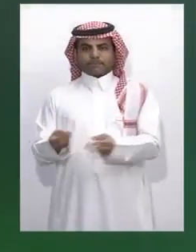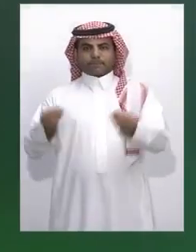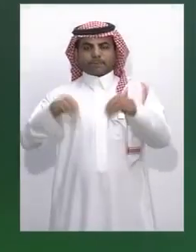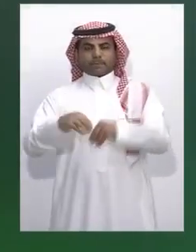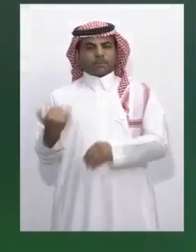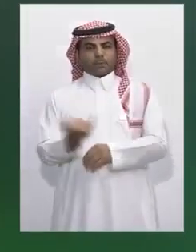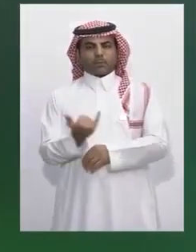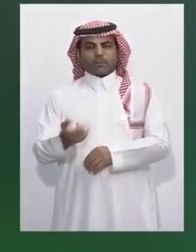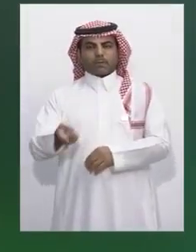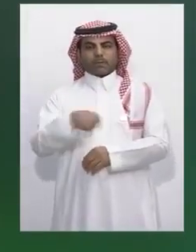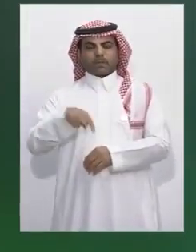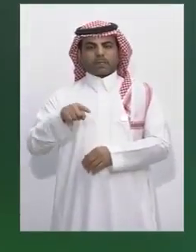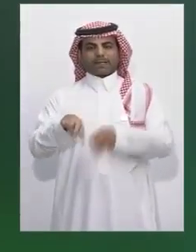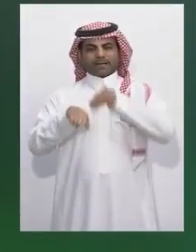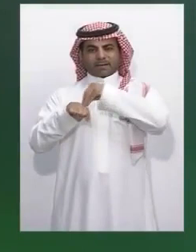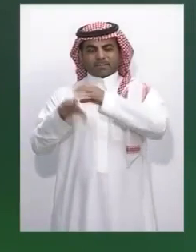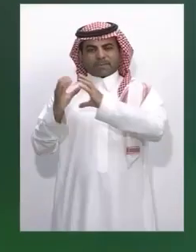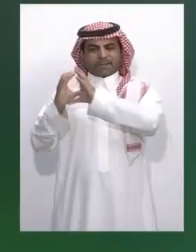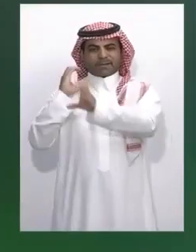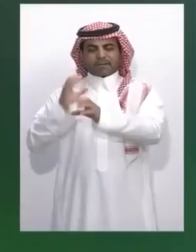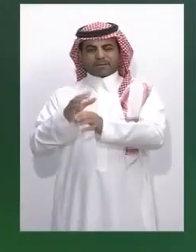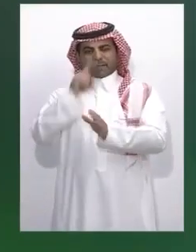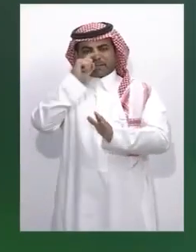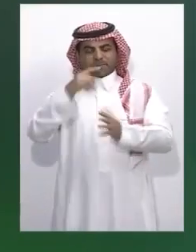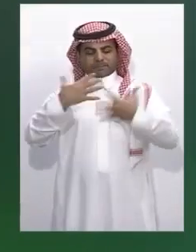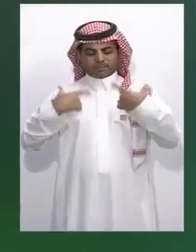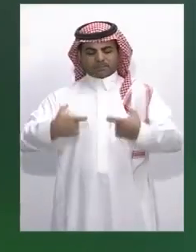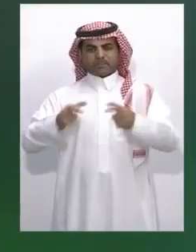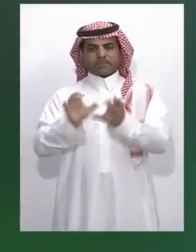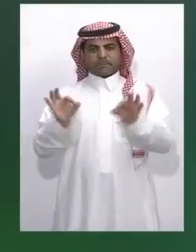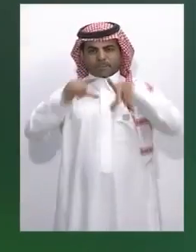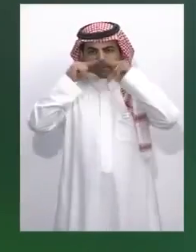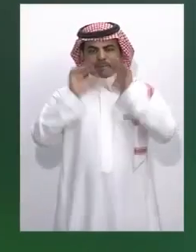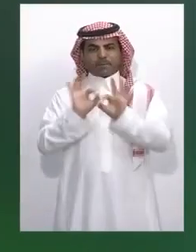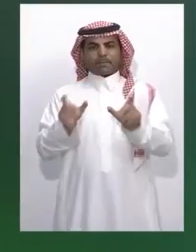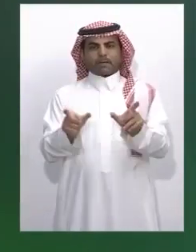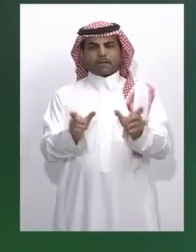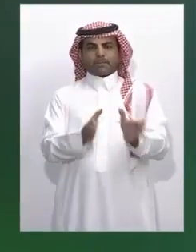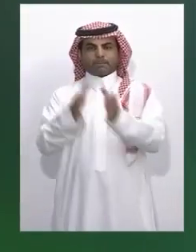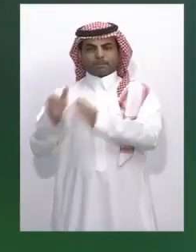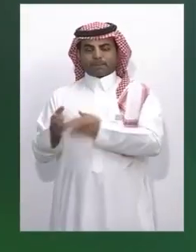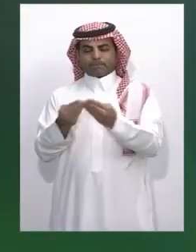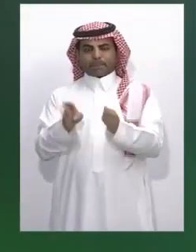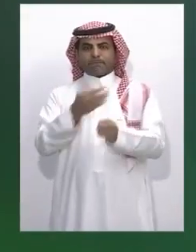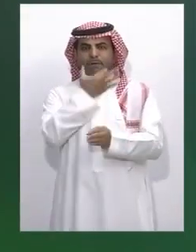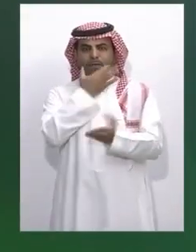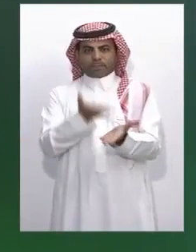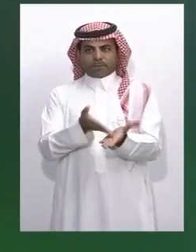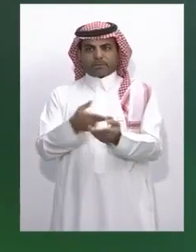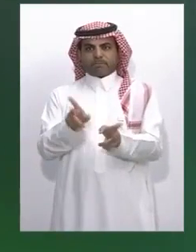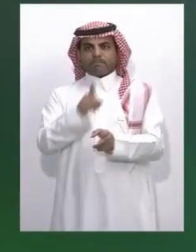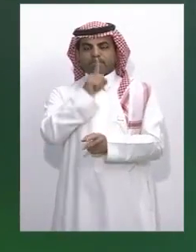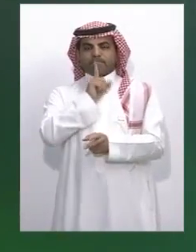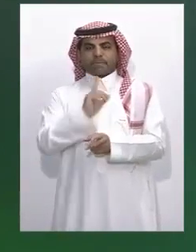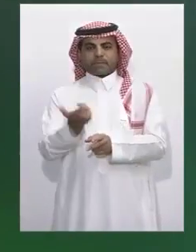إلى ضرورة التزام الركاب بالإشارات الصحية اللازمة. وسيتم بدء العمل بذلك في مدينة الرياض كمرحلة أولى اعتبارا من